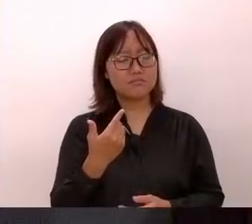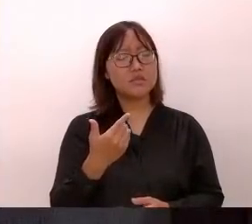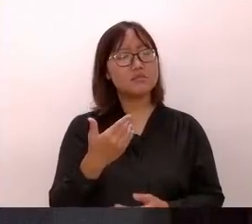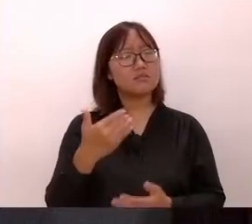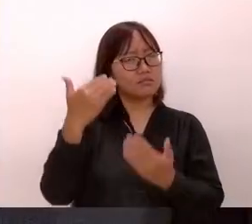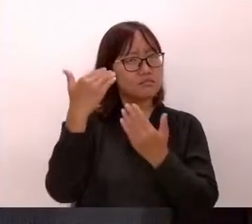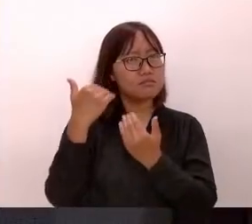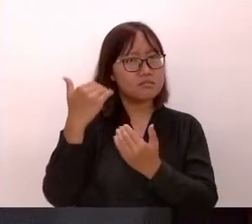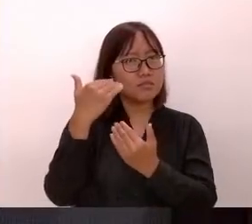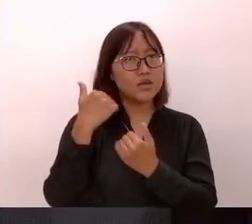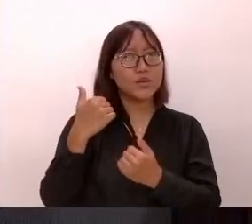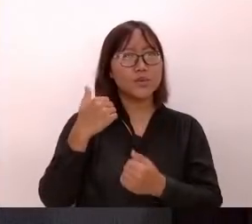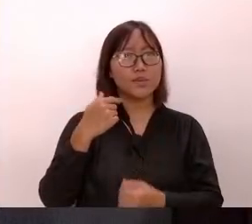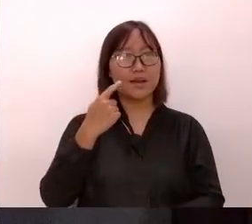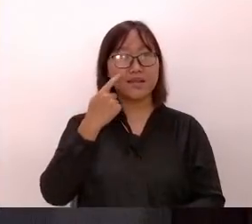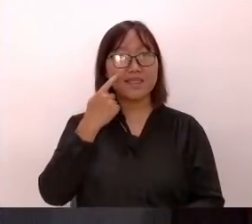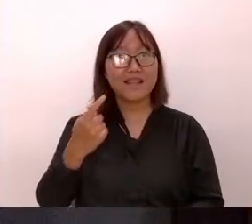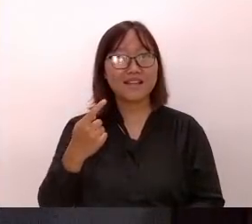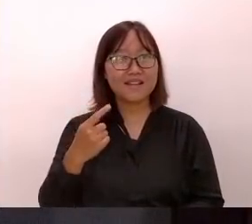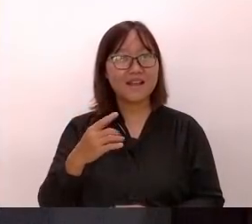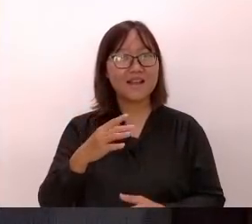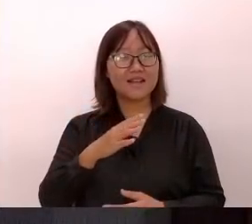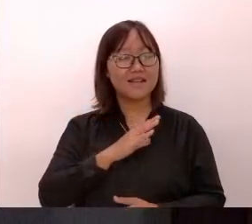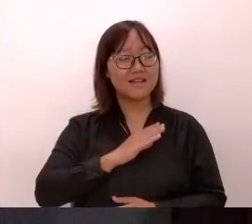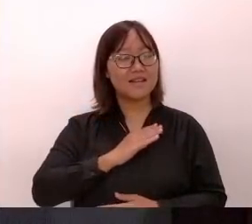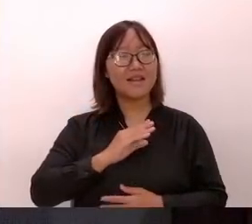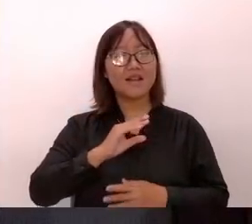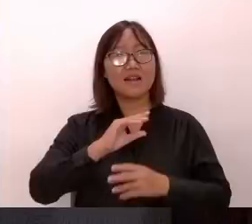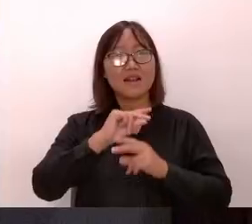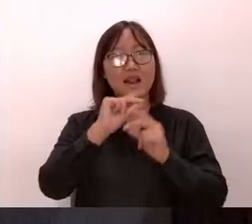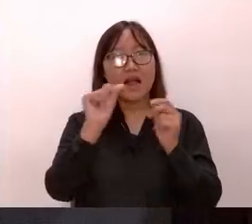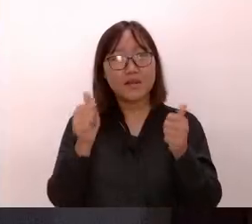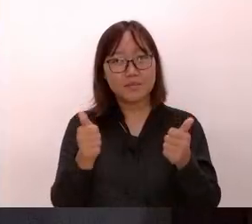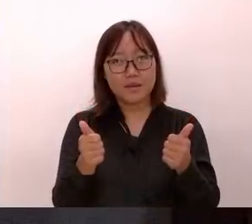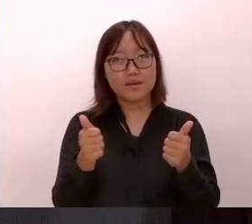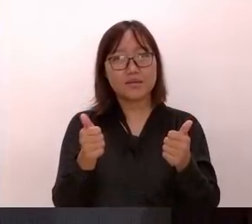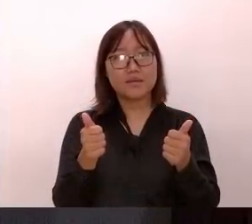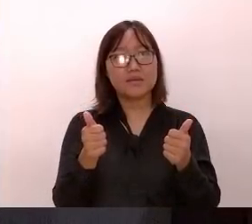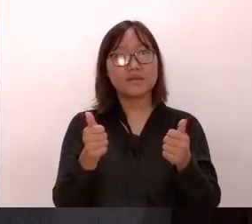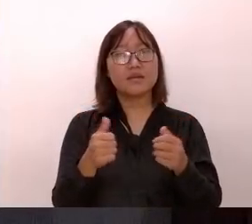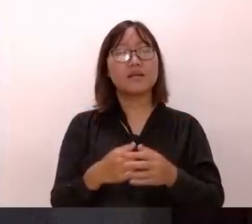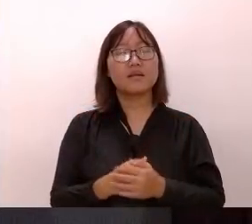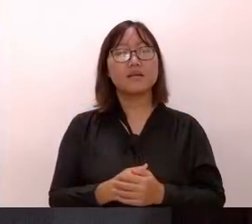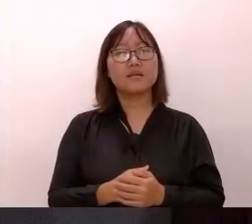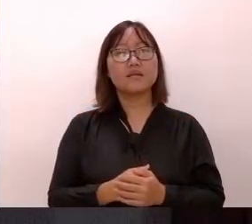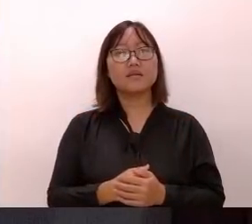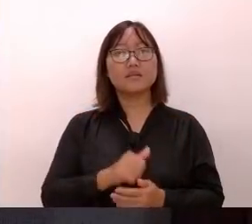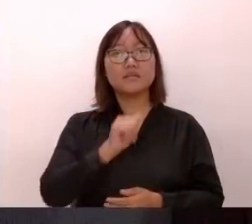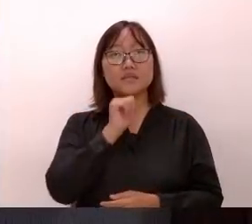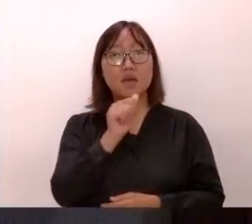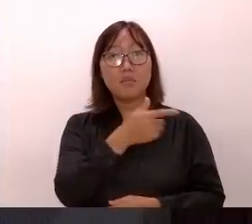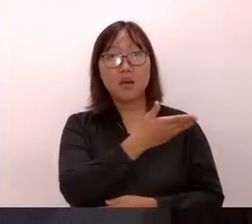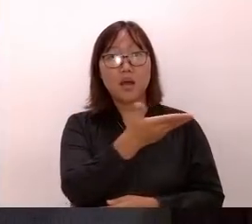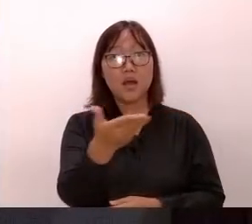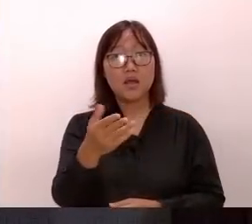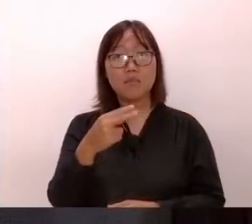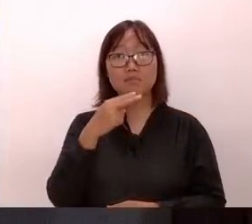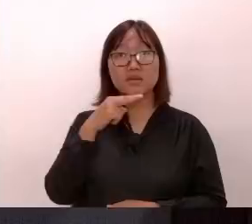Siapa yang percaya pada Allah akan ambil Sebagai pribadi yang rahim